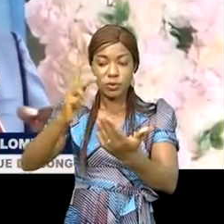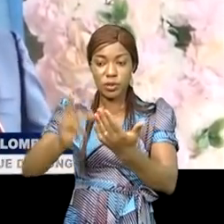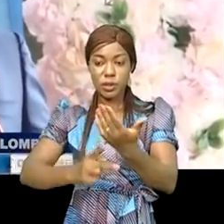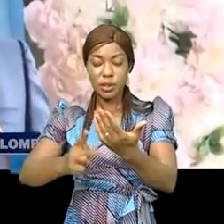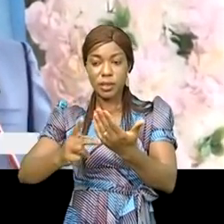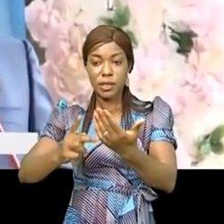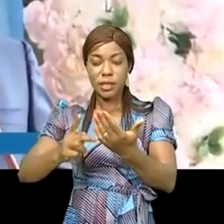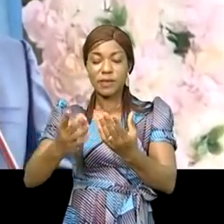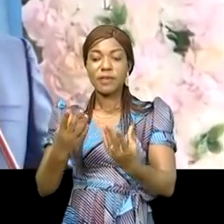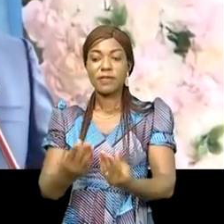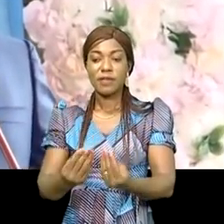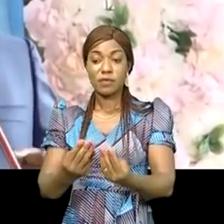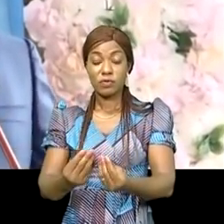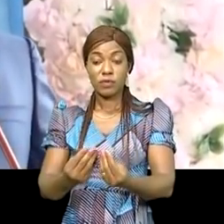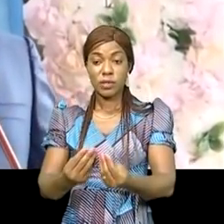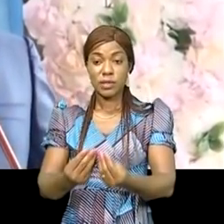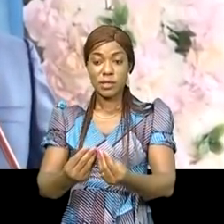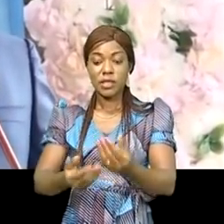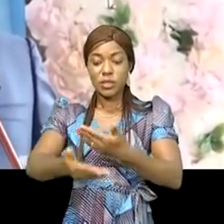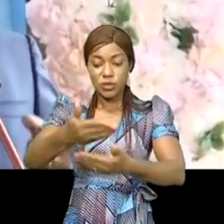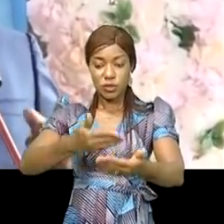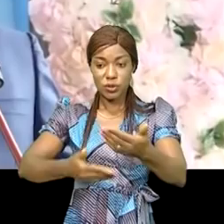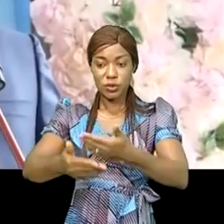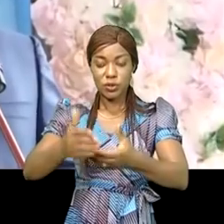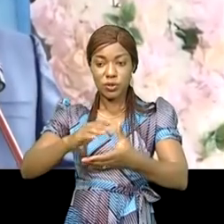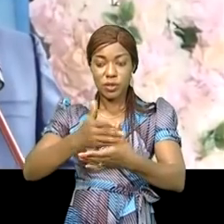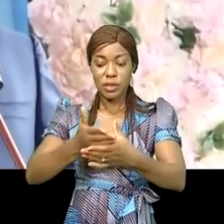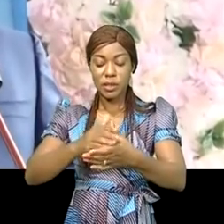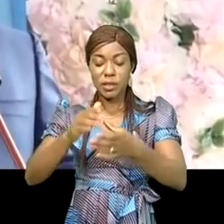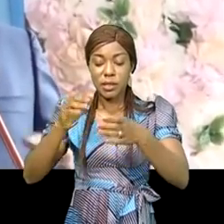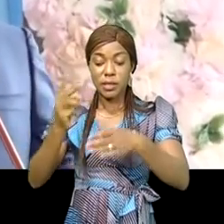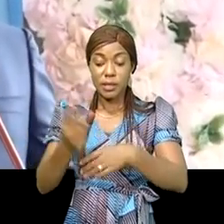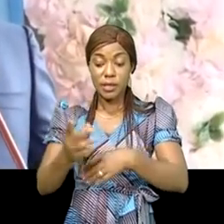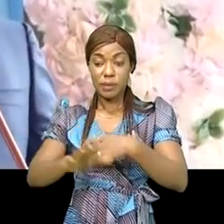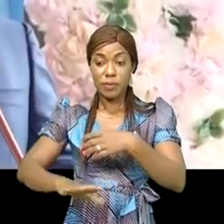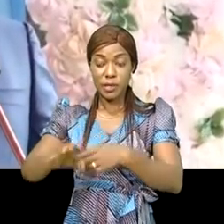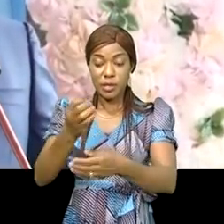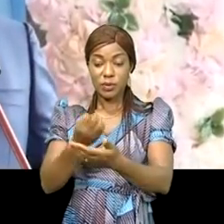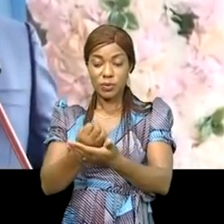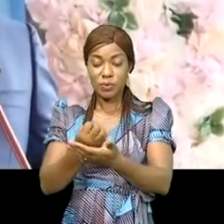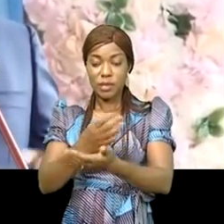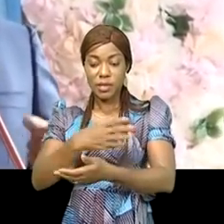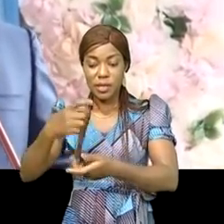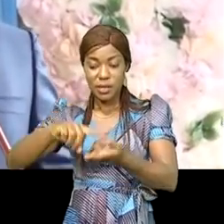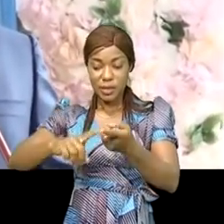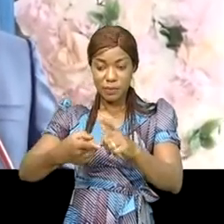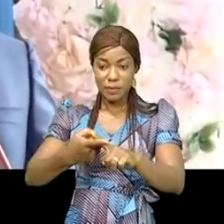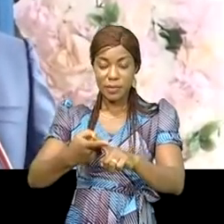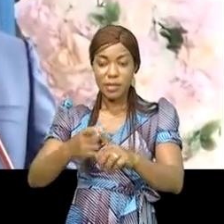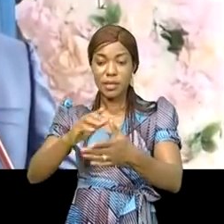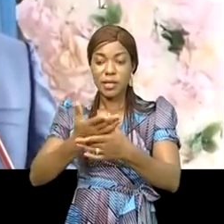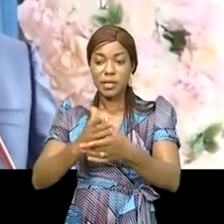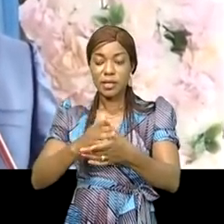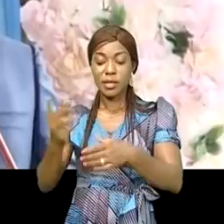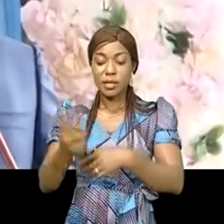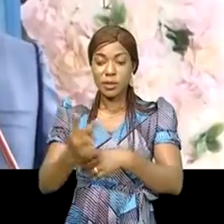qui vont favoriser les échanges économiques et fraternel, bien sûr, entre